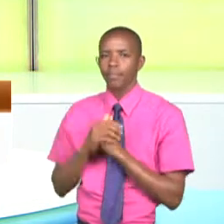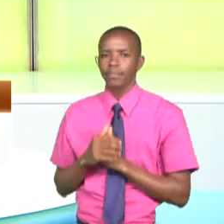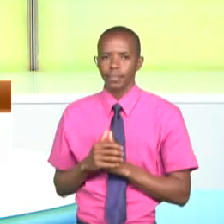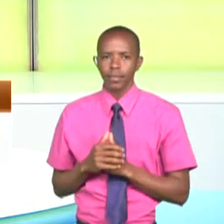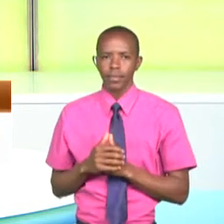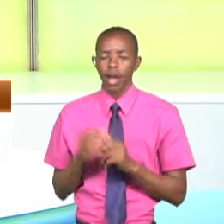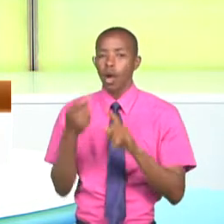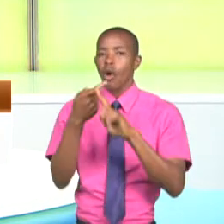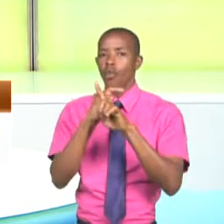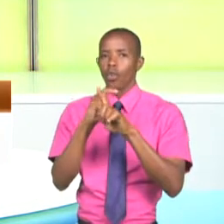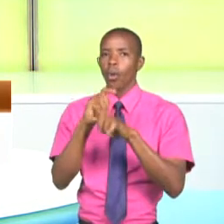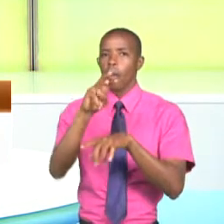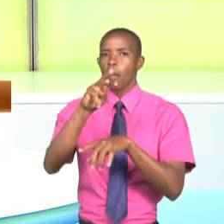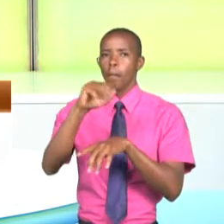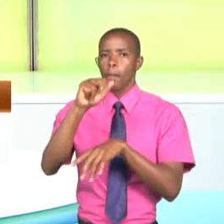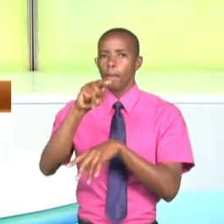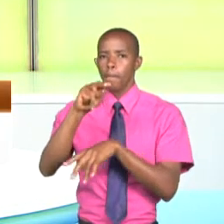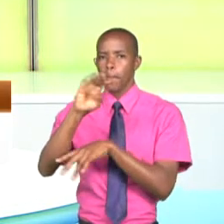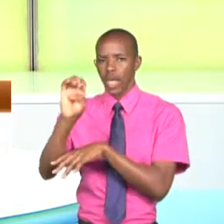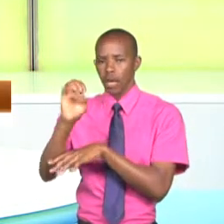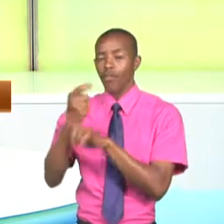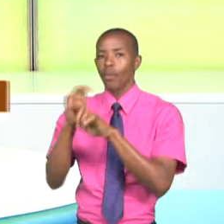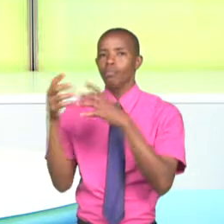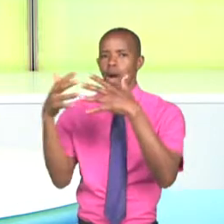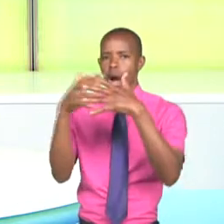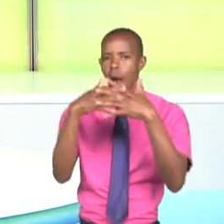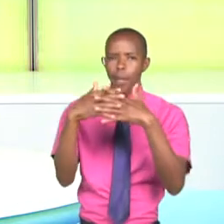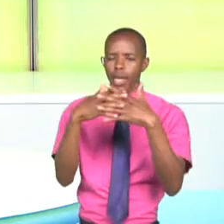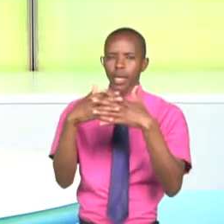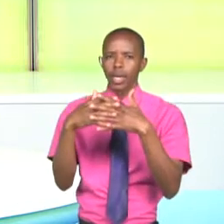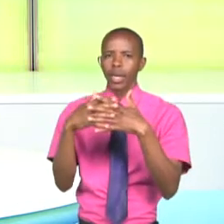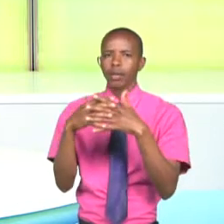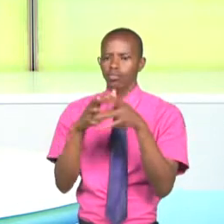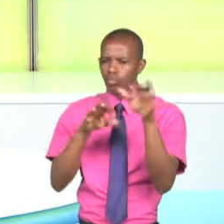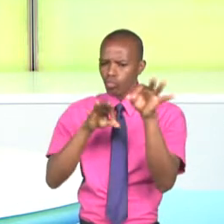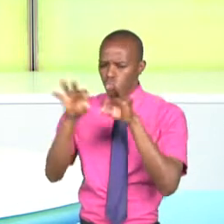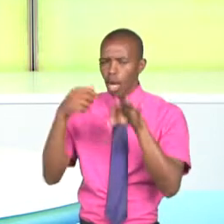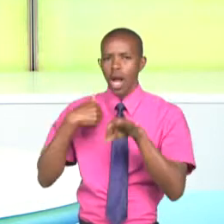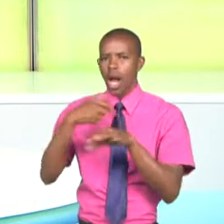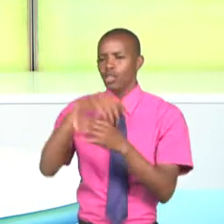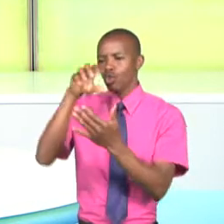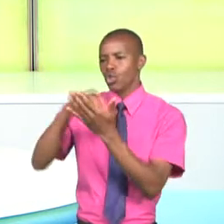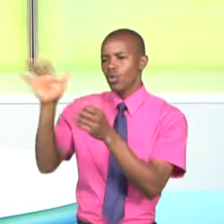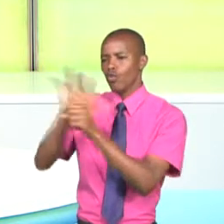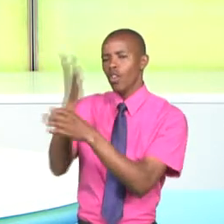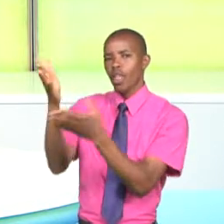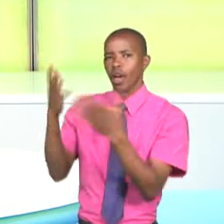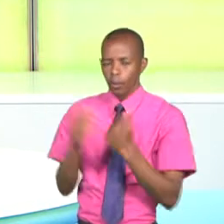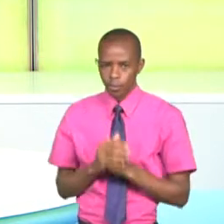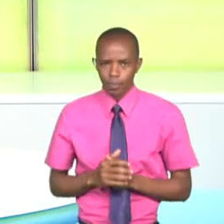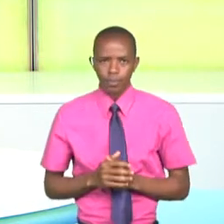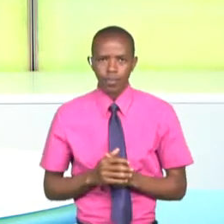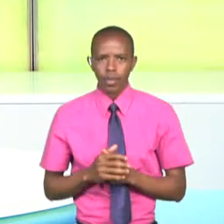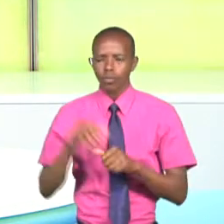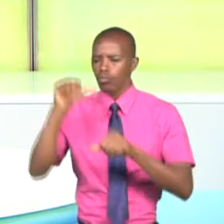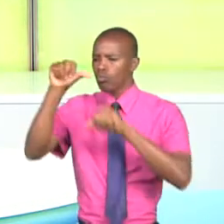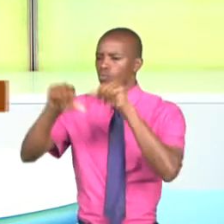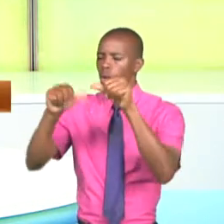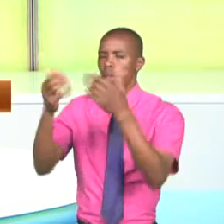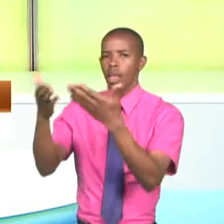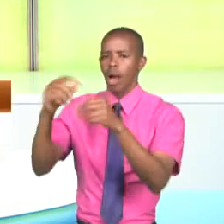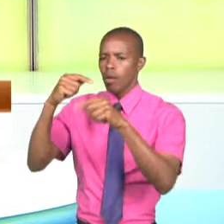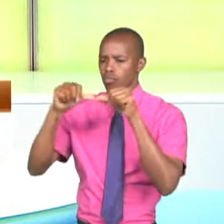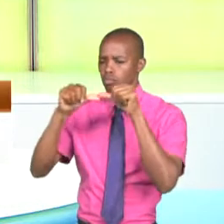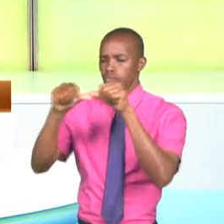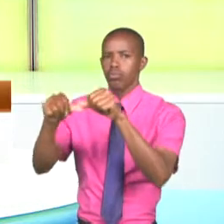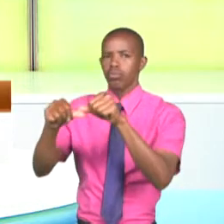moja kutoka Minnesota, Marekani, ambapo anatupa tathmini kamili ni nini ambacho kinaendelea mle,